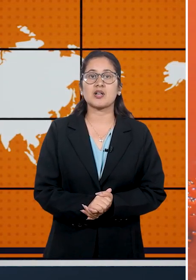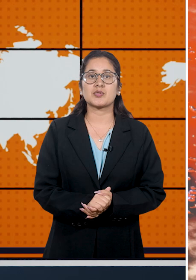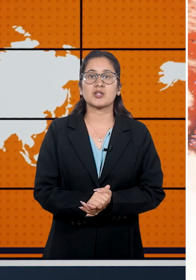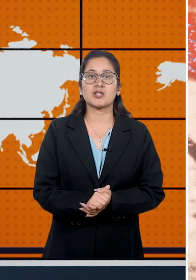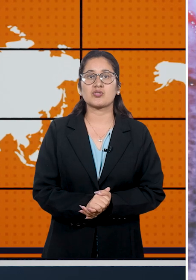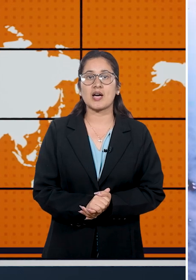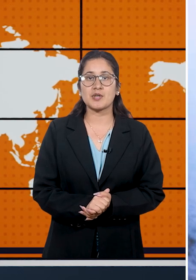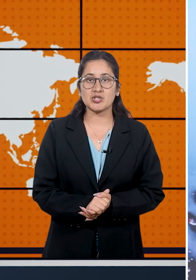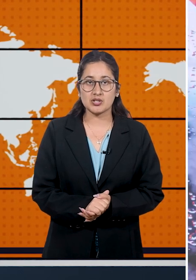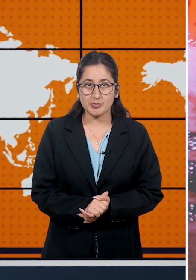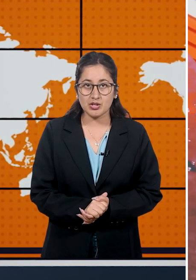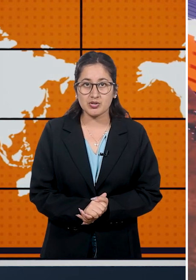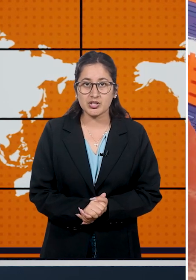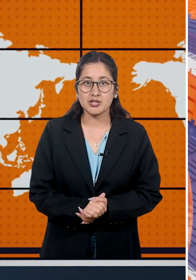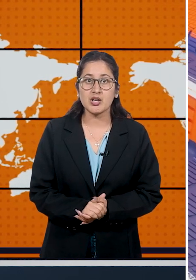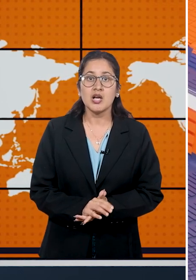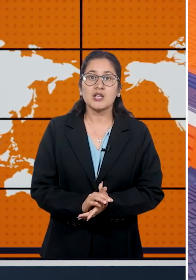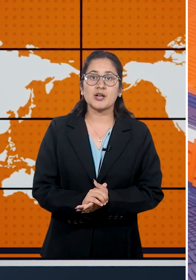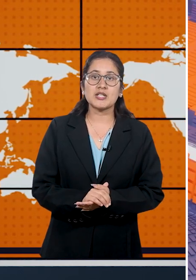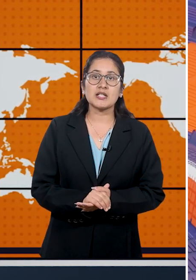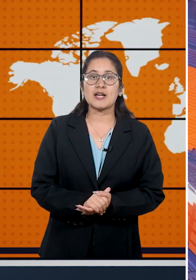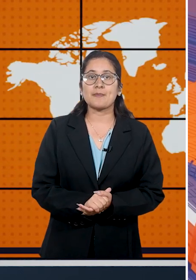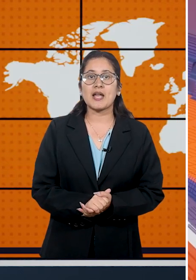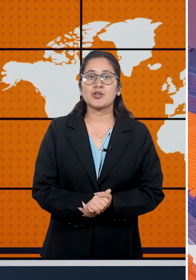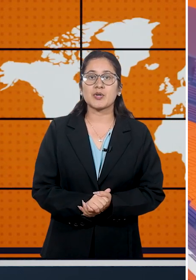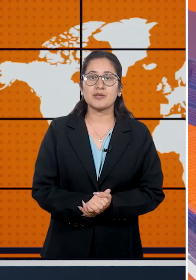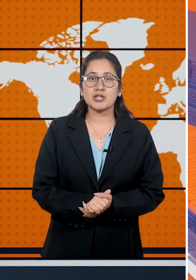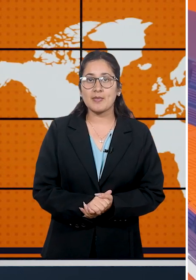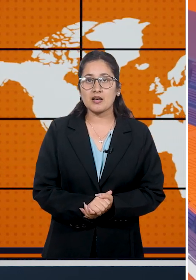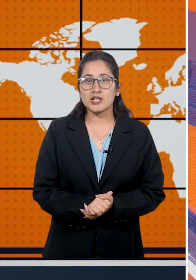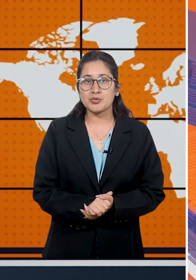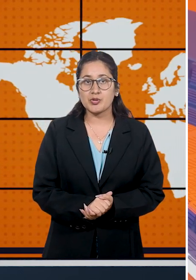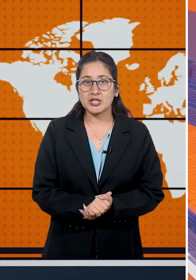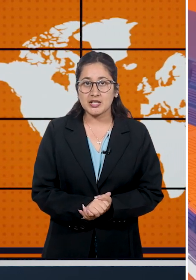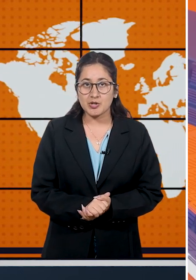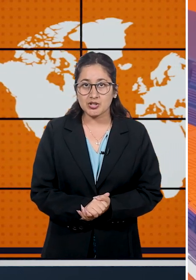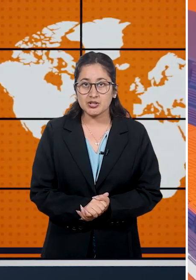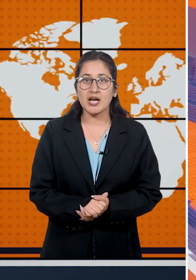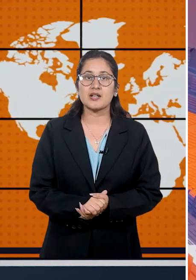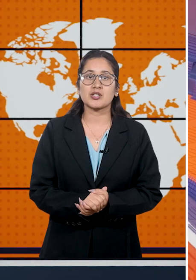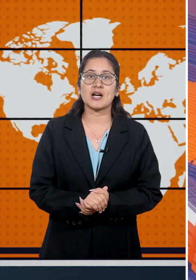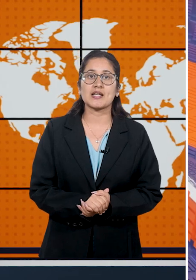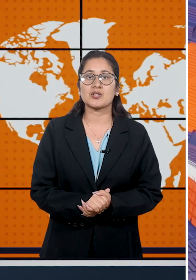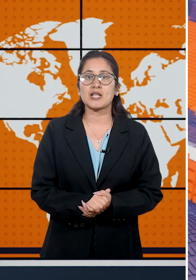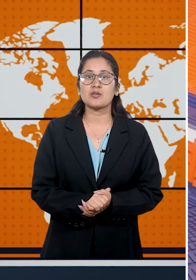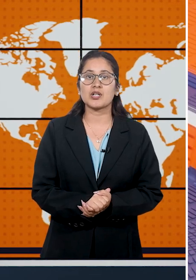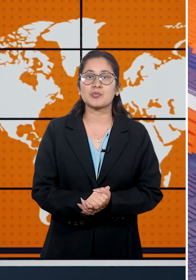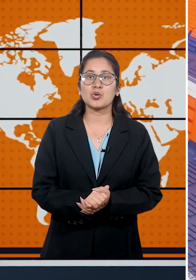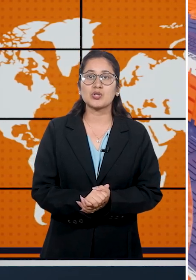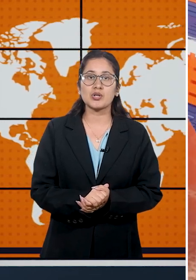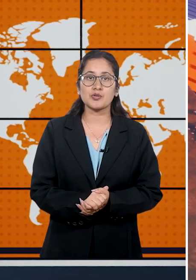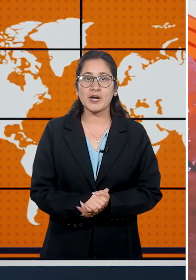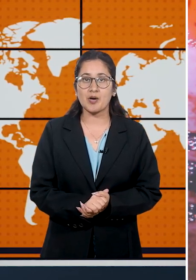सम्बन्धी संसदीय छानबिन विशेष समितिको निष्कर्ष। समितिले तयार पारेको प्रतिवेदनमा ललितपुरको मितेरी बचत तथा ऋण सहकारी संस्थाको